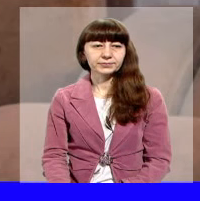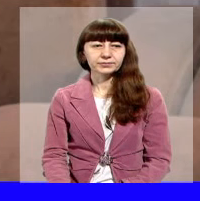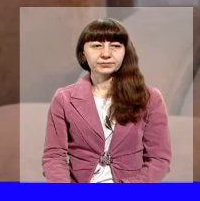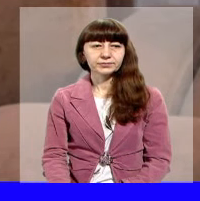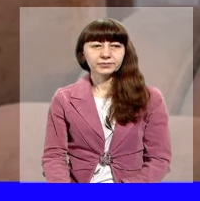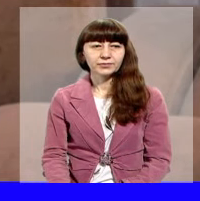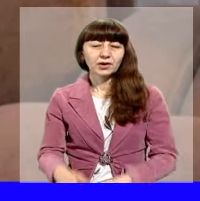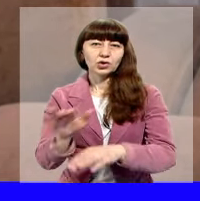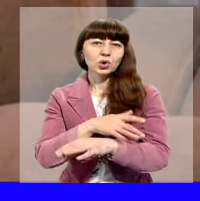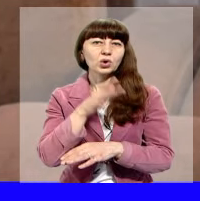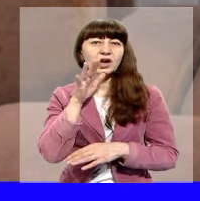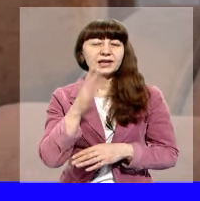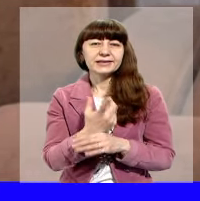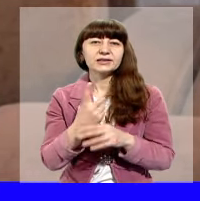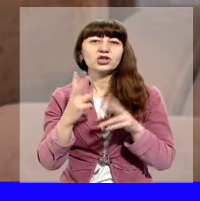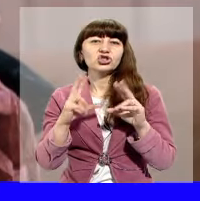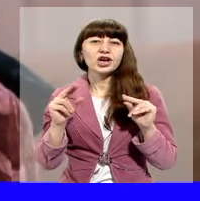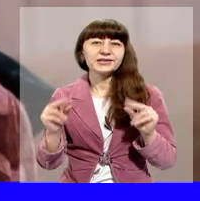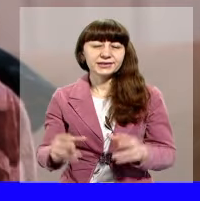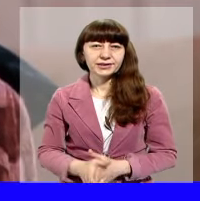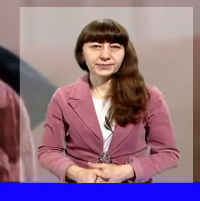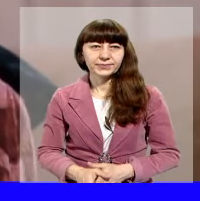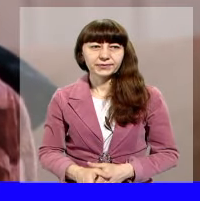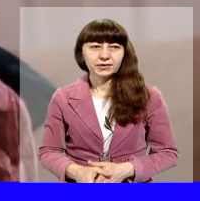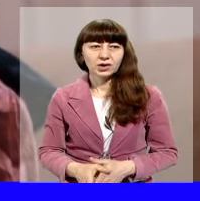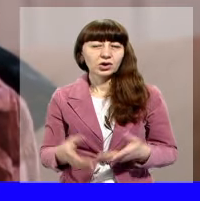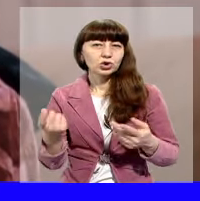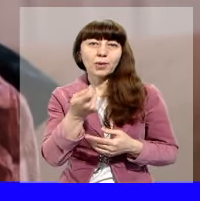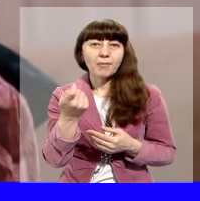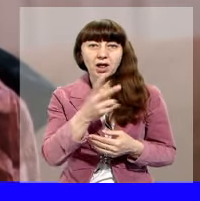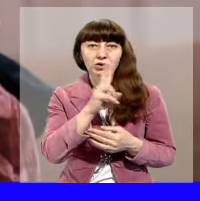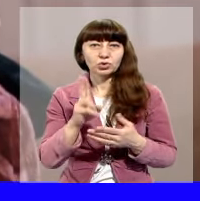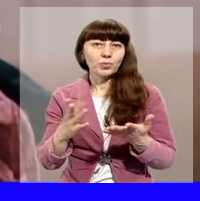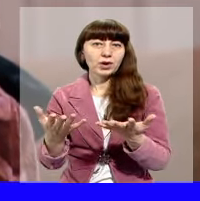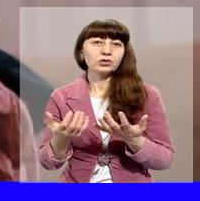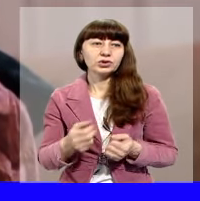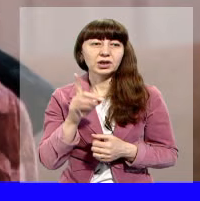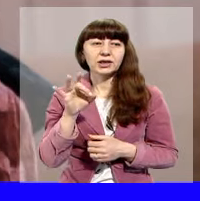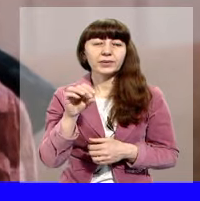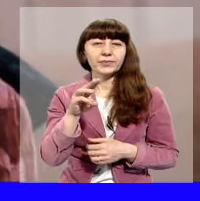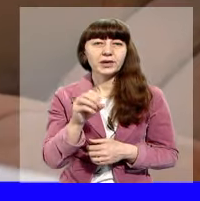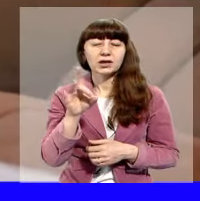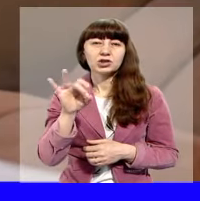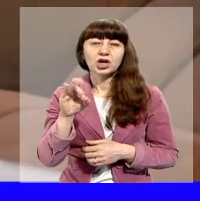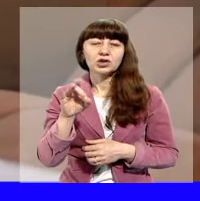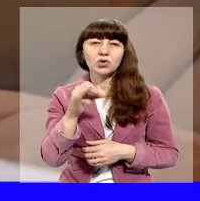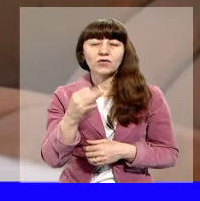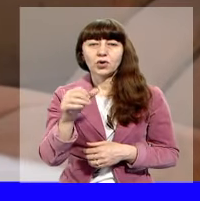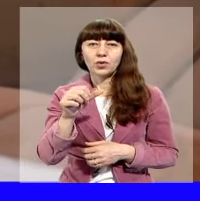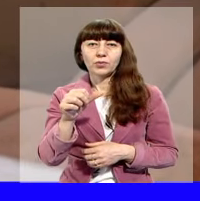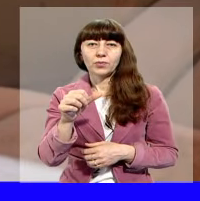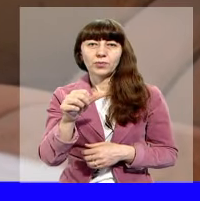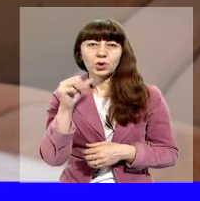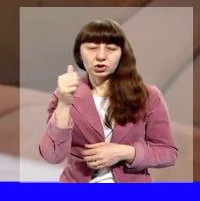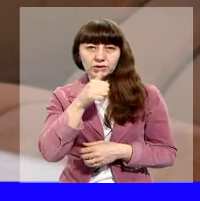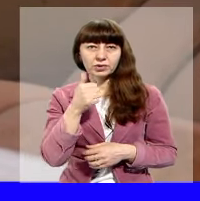Ұзақ ғұмыр кешіп, бір ғасыр жасау көп адамға бұйыра бермейтін бақыт. Карима Әкімжанова былтыр күзде 101-ге толды. Әулекөл